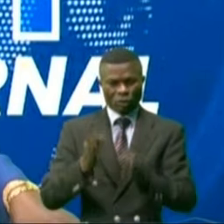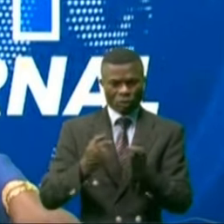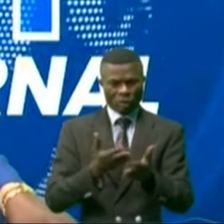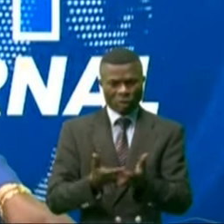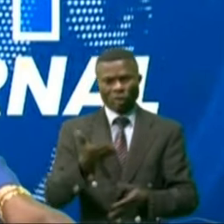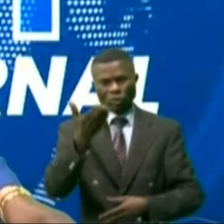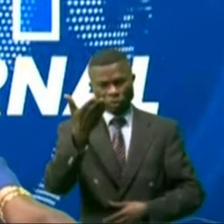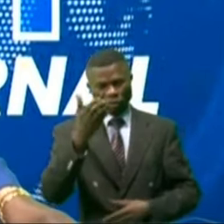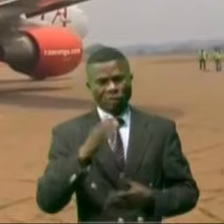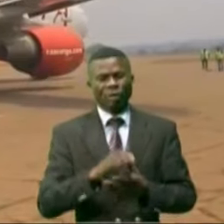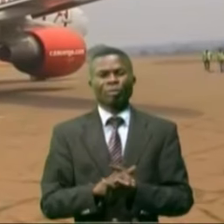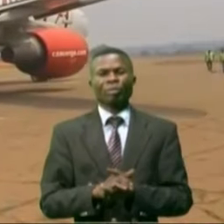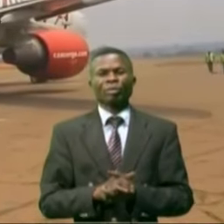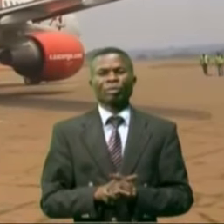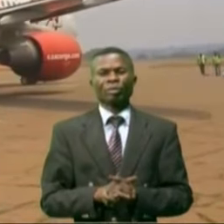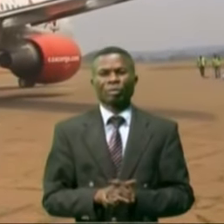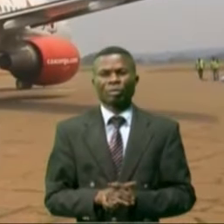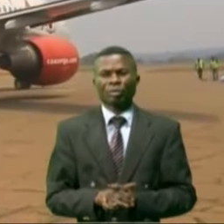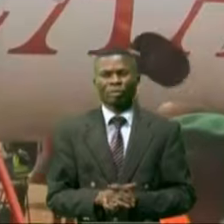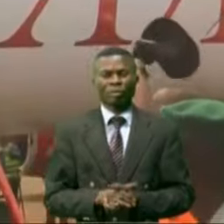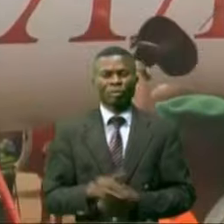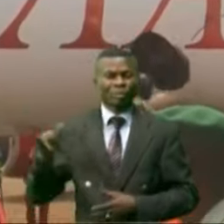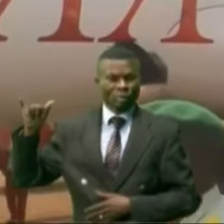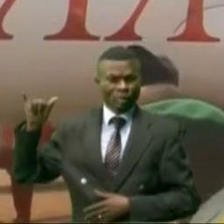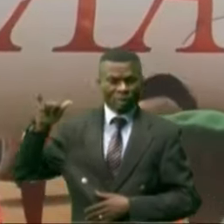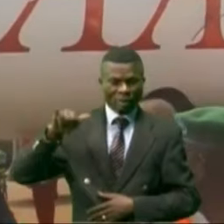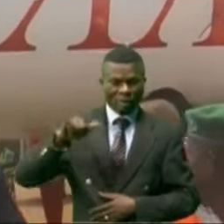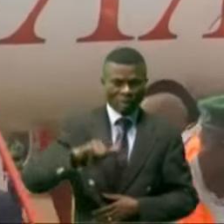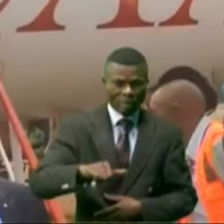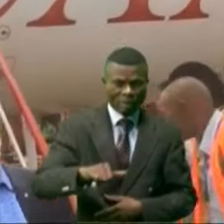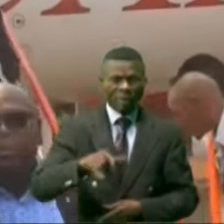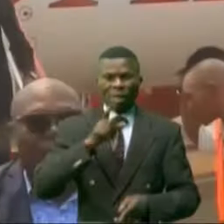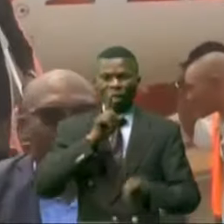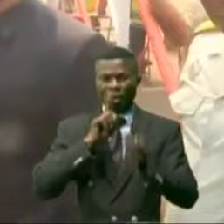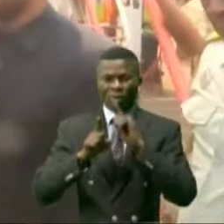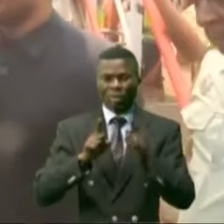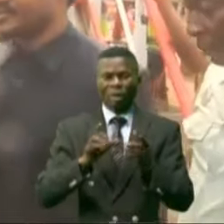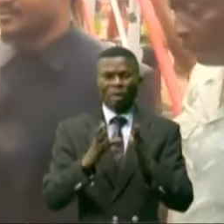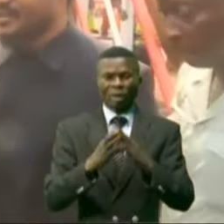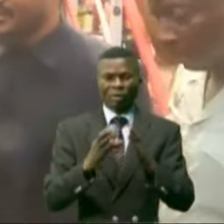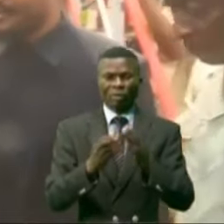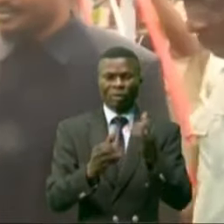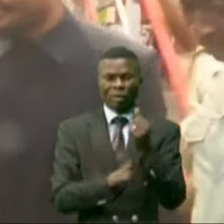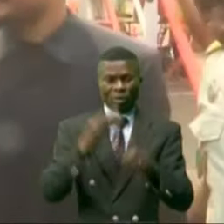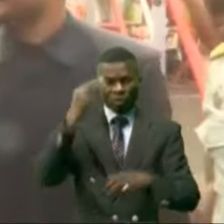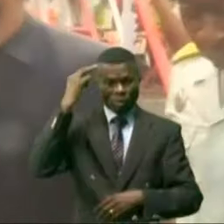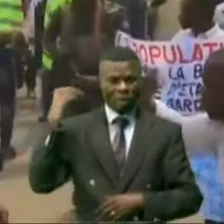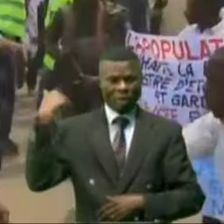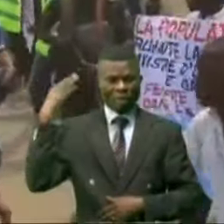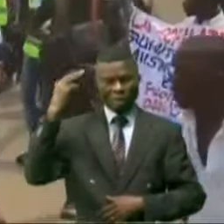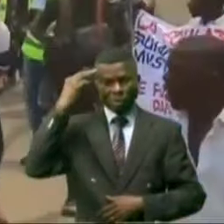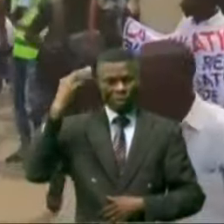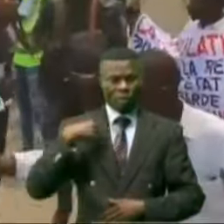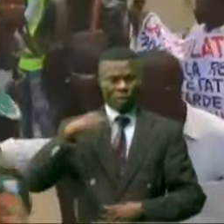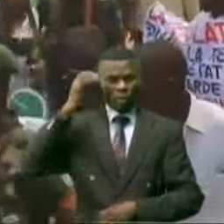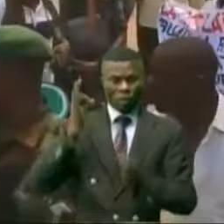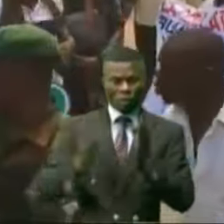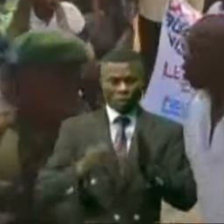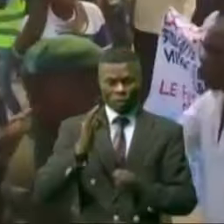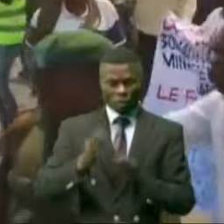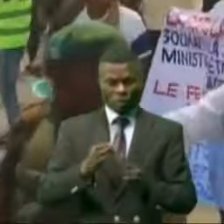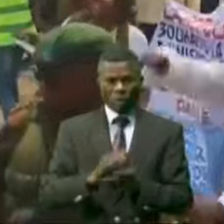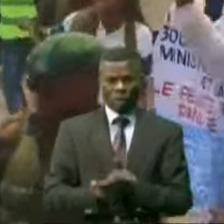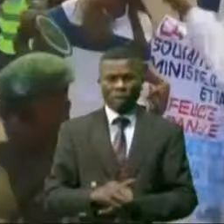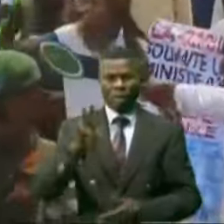Kenina. Après un bref échange avec le gouverneur de province, le ministre d'État, ministre de la Justice Constant